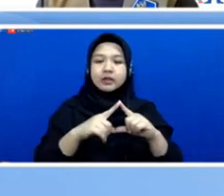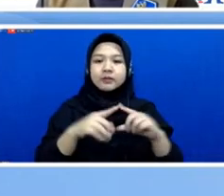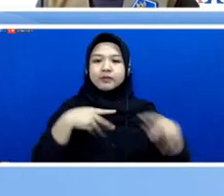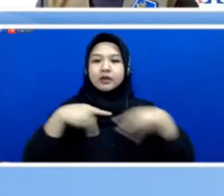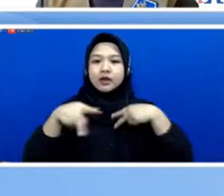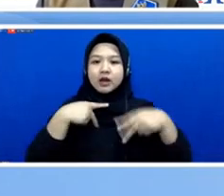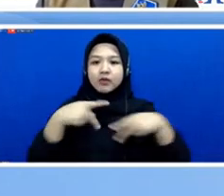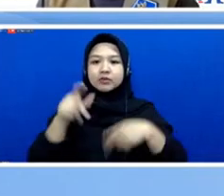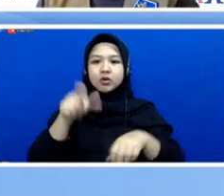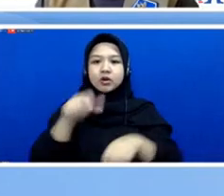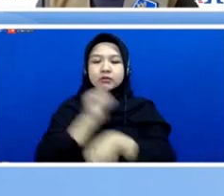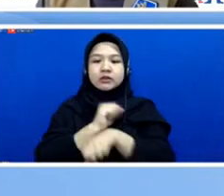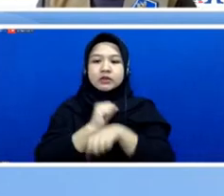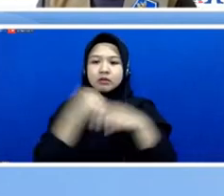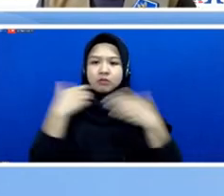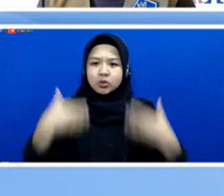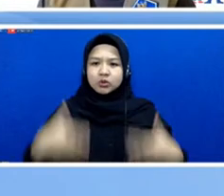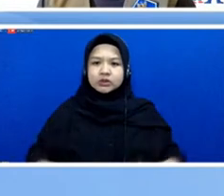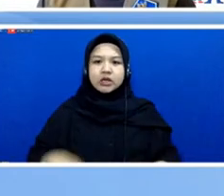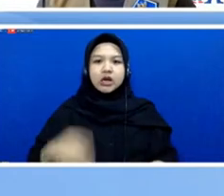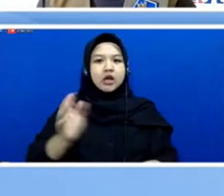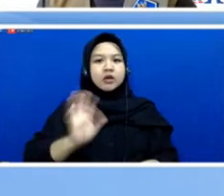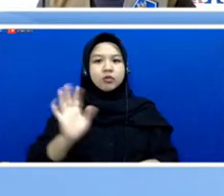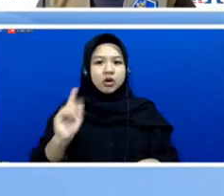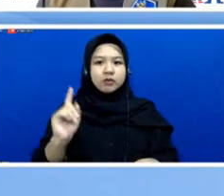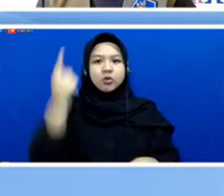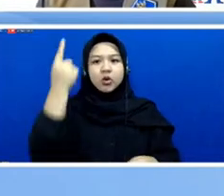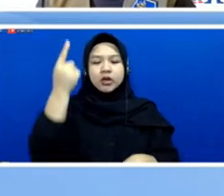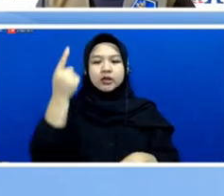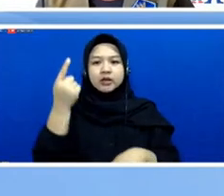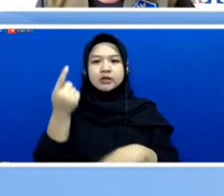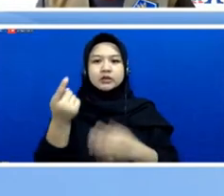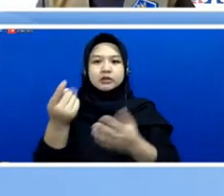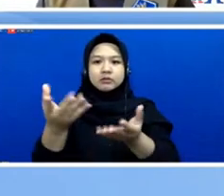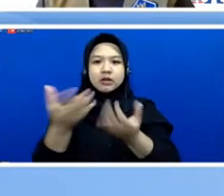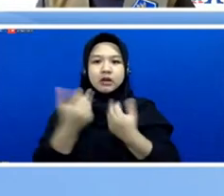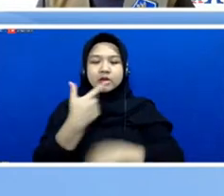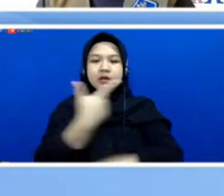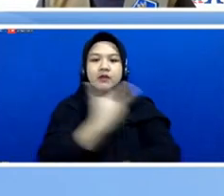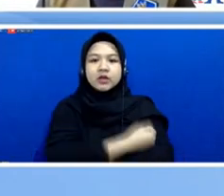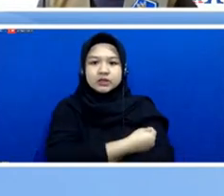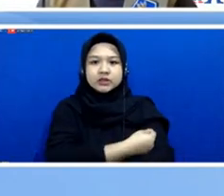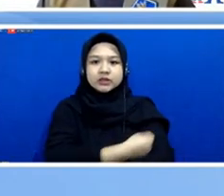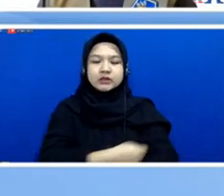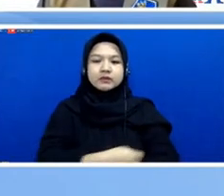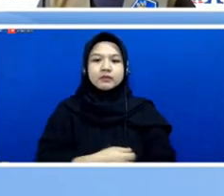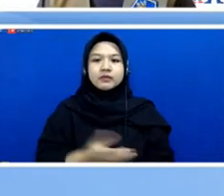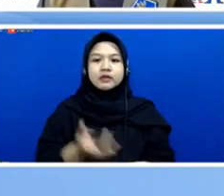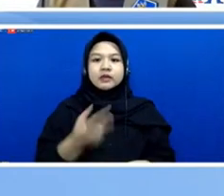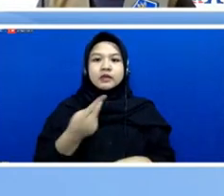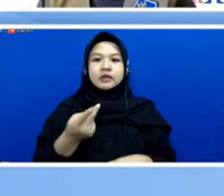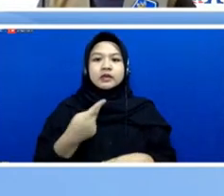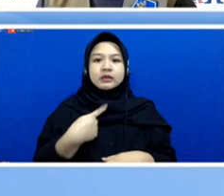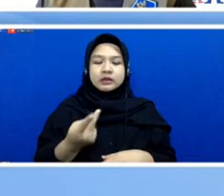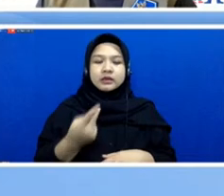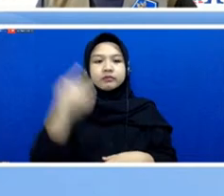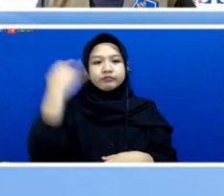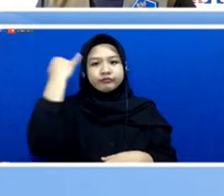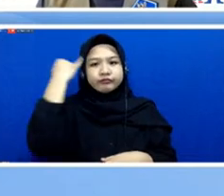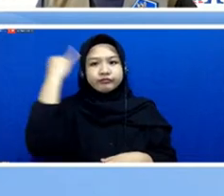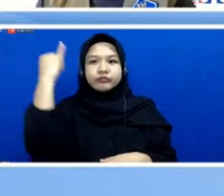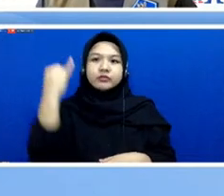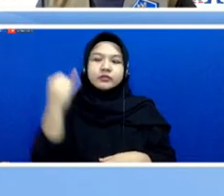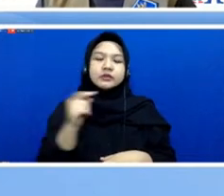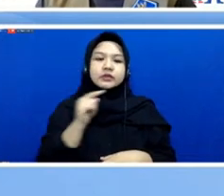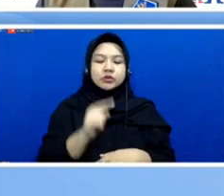dan pekerja kemanusiaan bukan merupakan prioritas untuk mendapatkan vaksin saat itu, sehingga kita menginisiasi dan